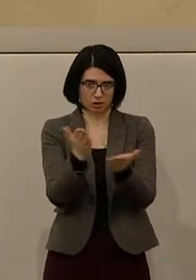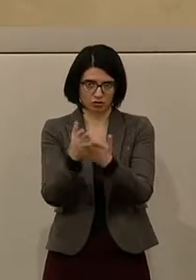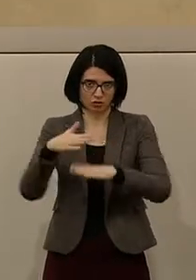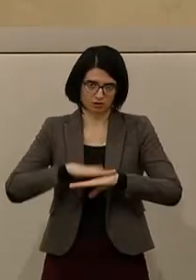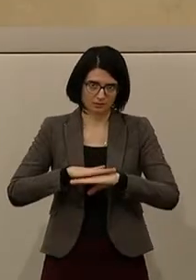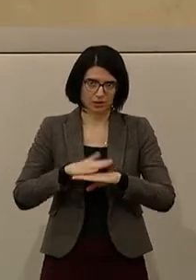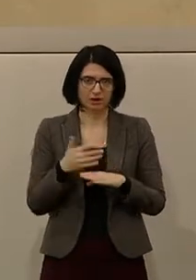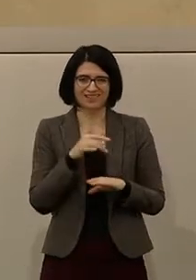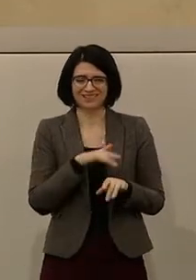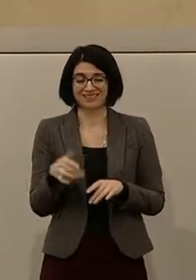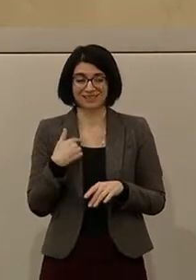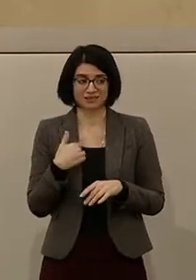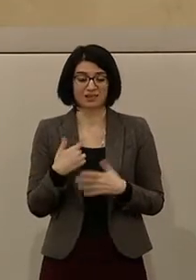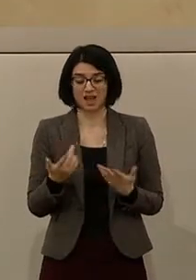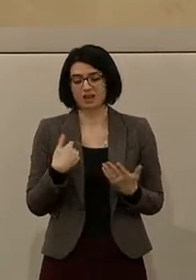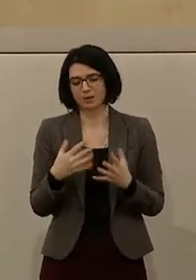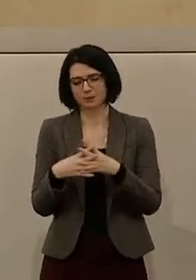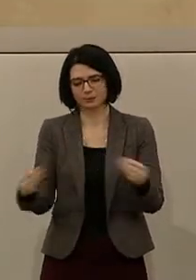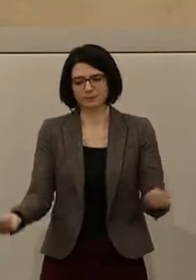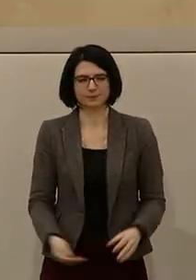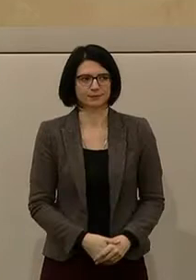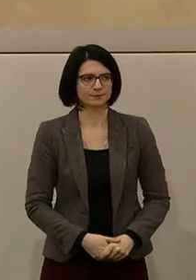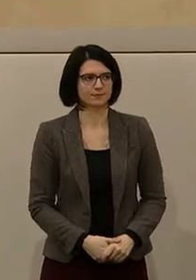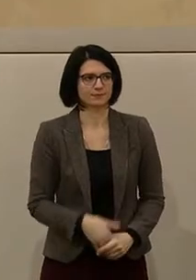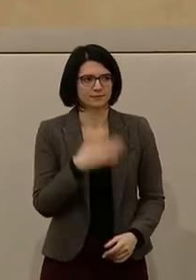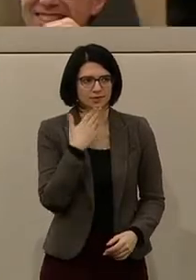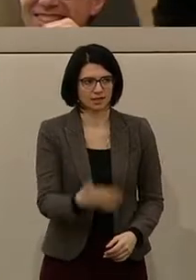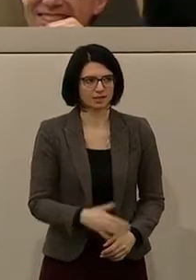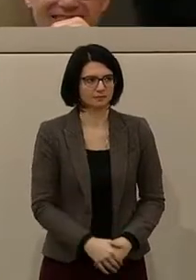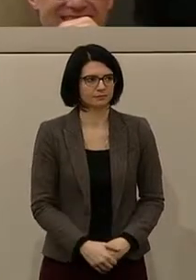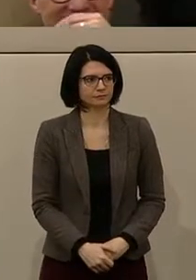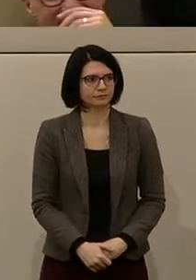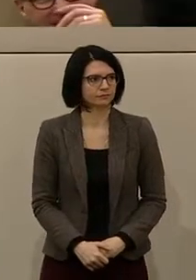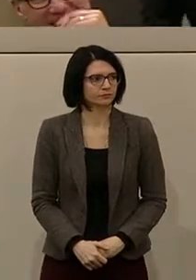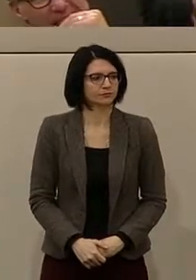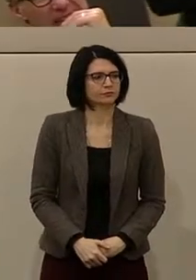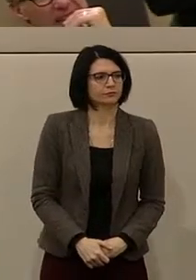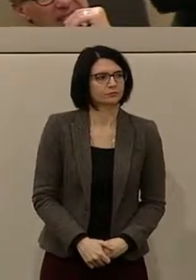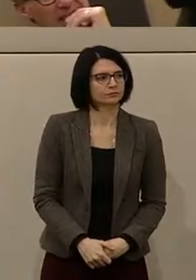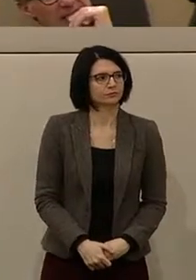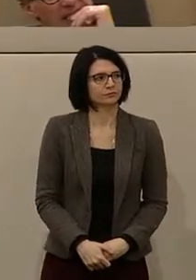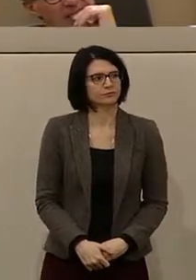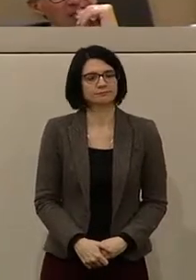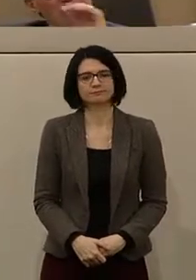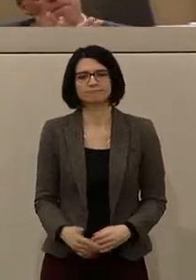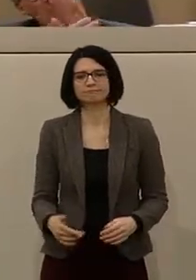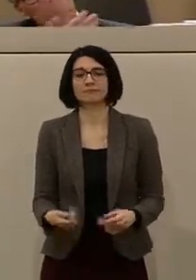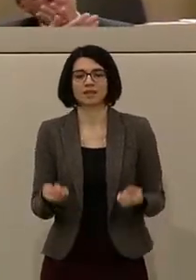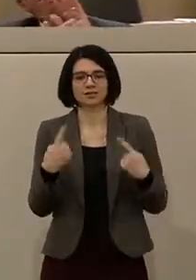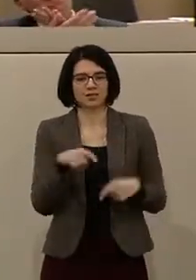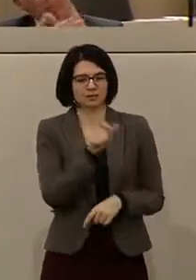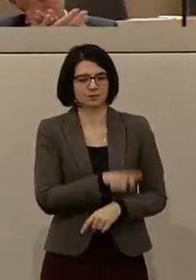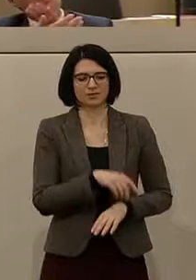nicht ohne dies, sondern durch unser Zutun weg. Danke. Danke sehr, Herr Abgeordneter. Der Staat könne nicht für jede Dynamik